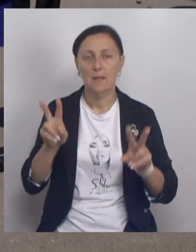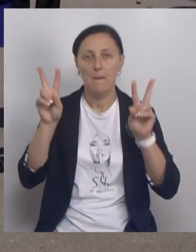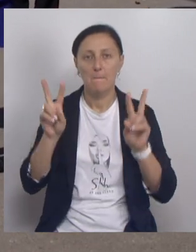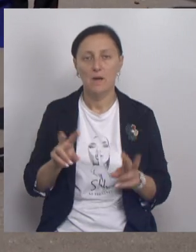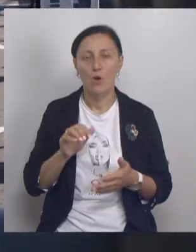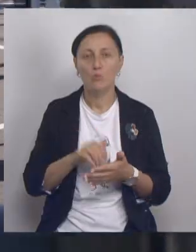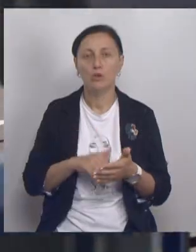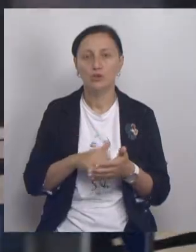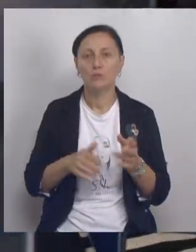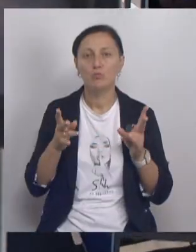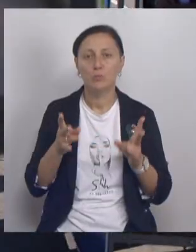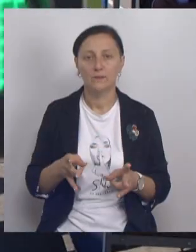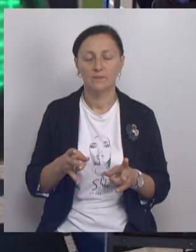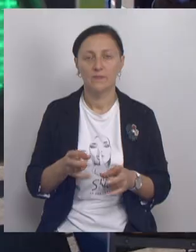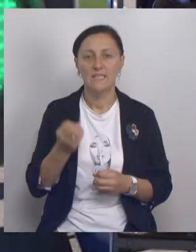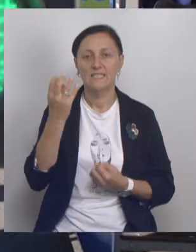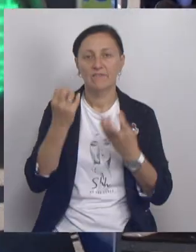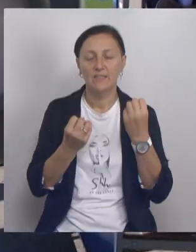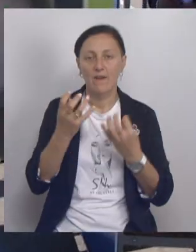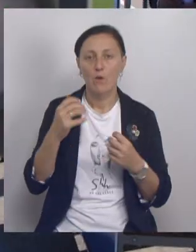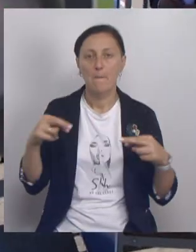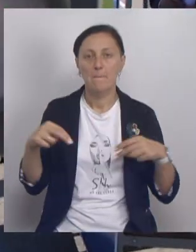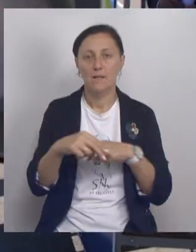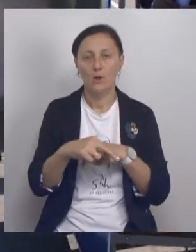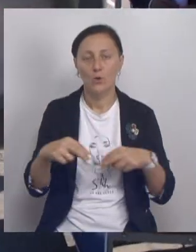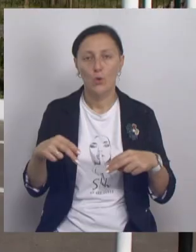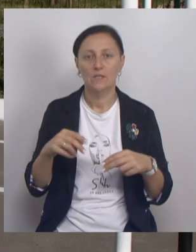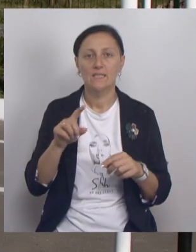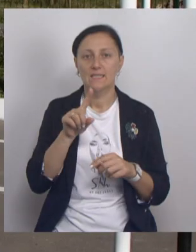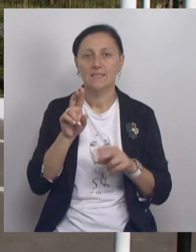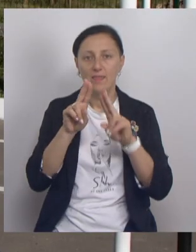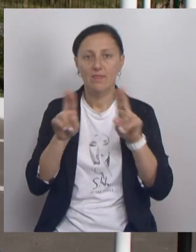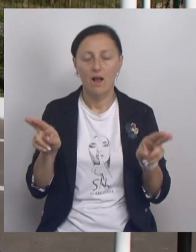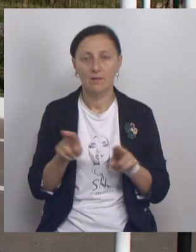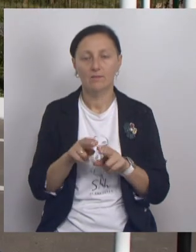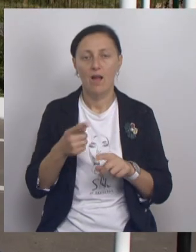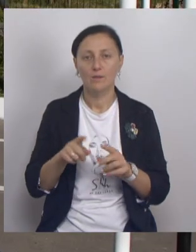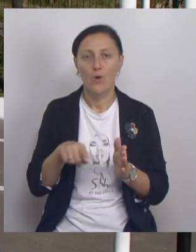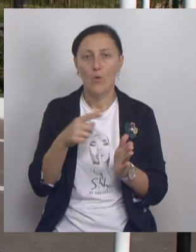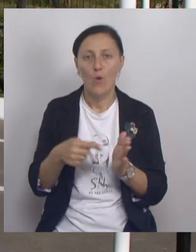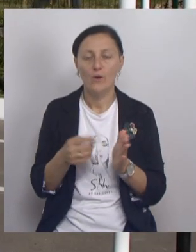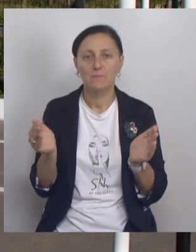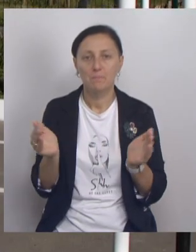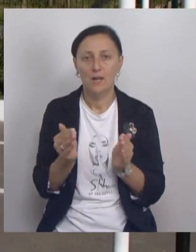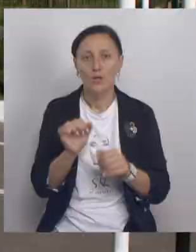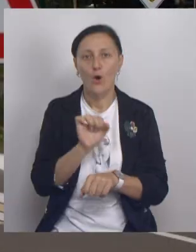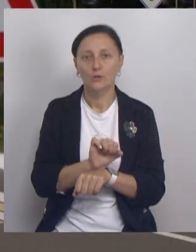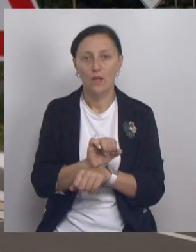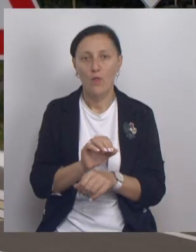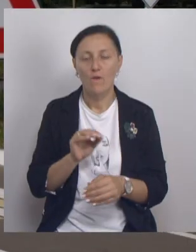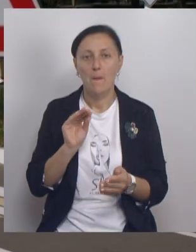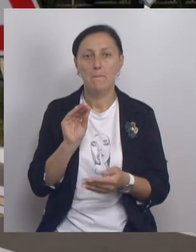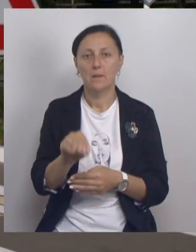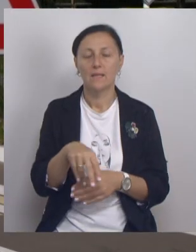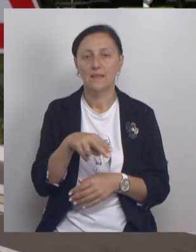причина беды! Светофоры, пешеходные переходы, дорожные знаки. Настоящий город в миниатюре с остановками, постом